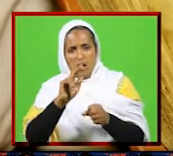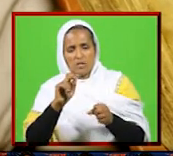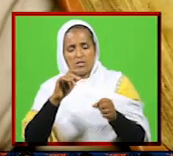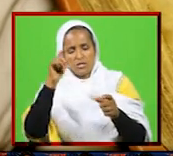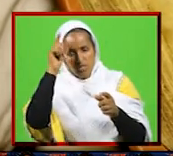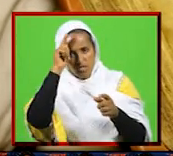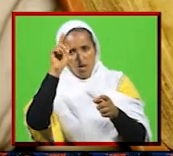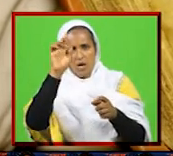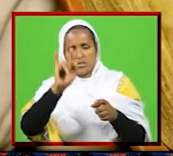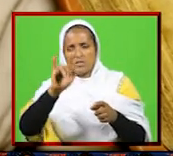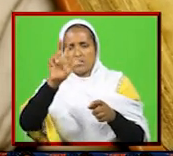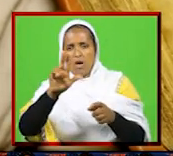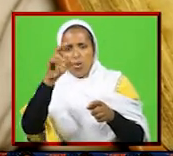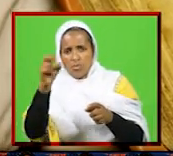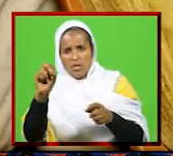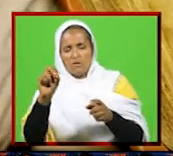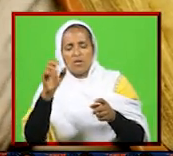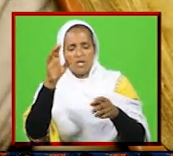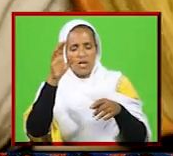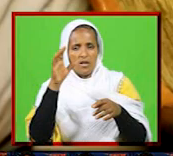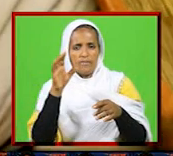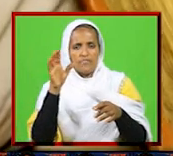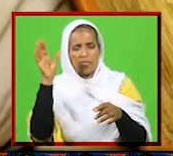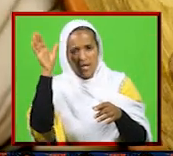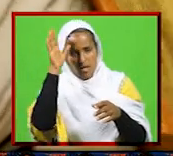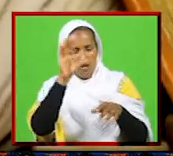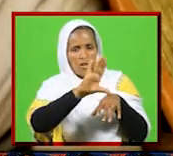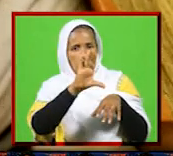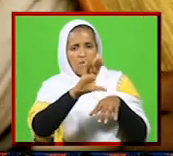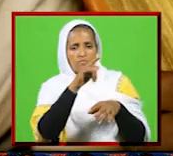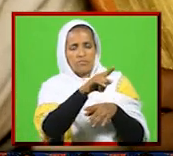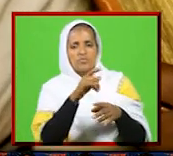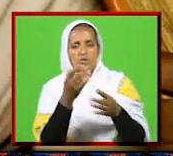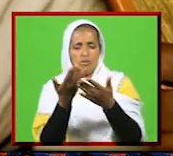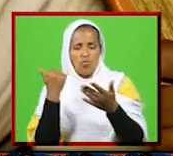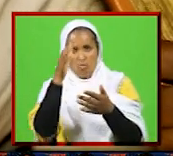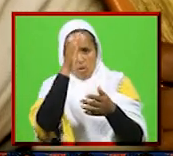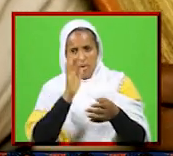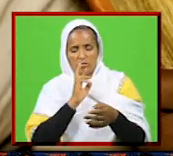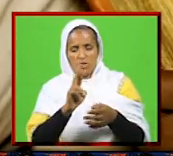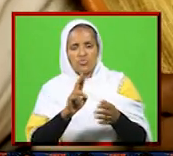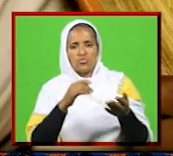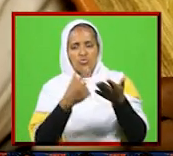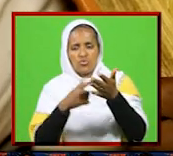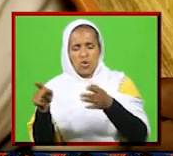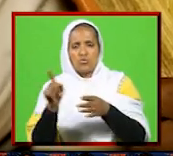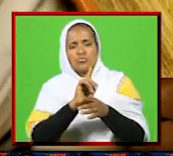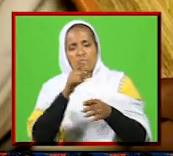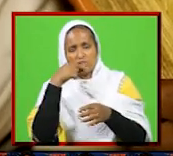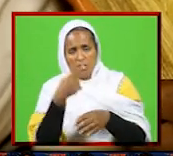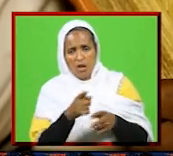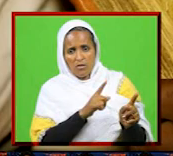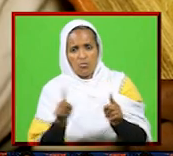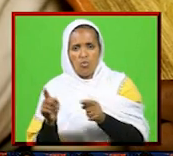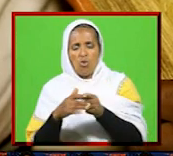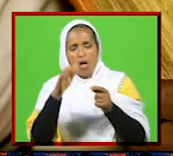ገብረዋድ ወለዶ ለአባ ገብረ ነዝራዊ ዘ የደብረ ገሊላ ዚ ትልገዳማለች እሷ የነበሩ አባት ናቸው።